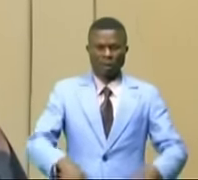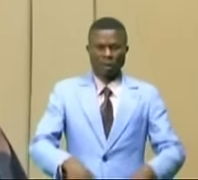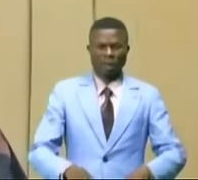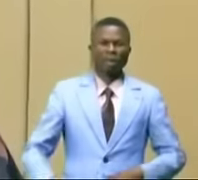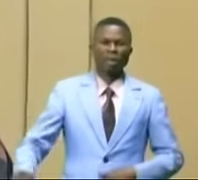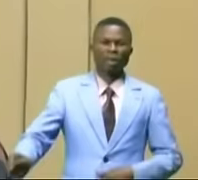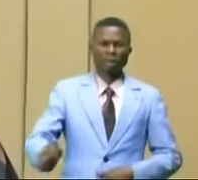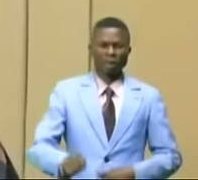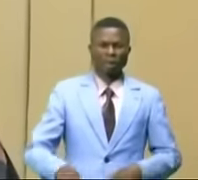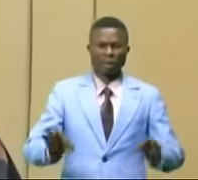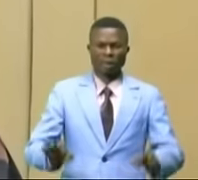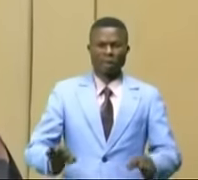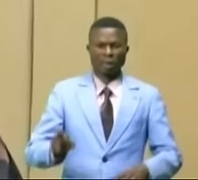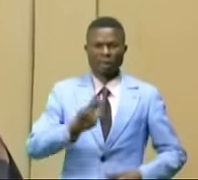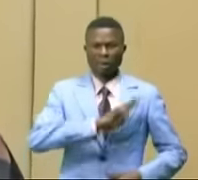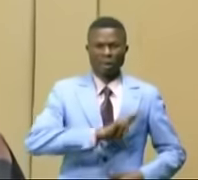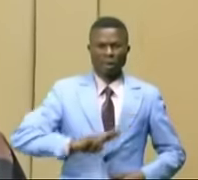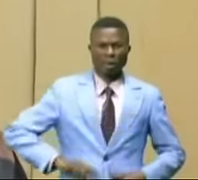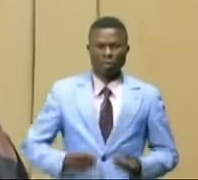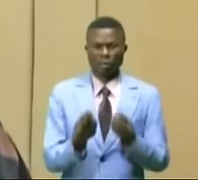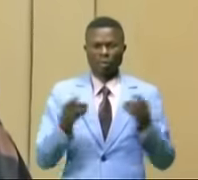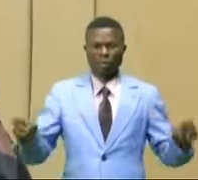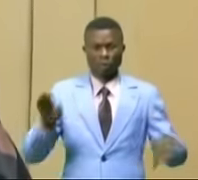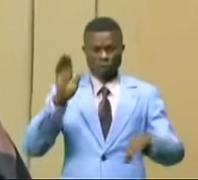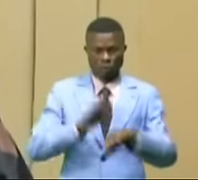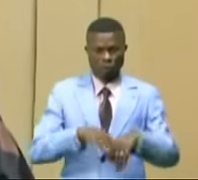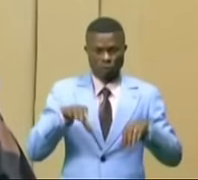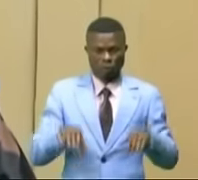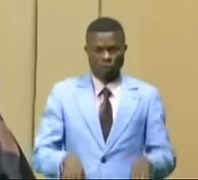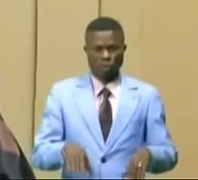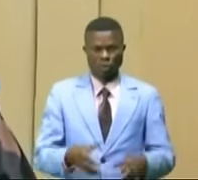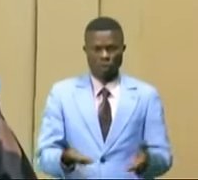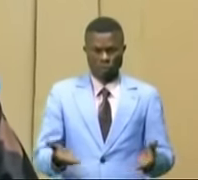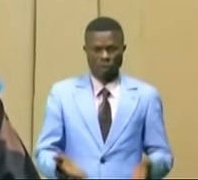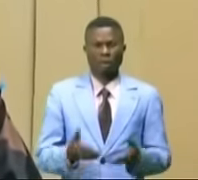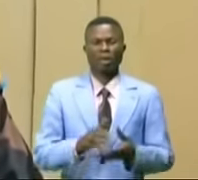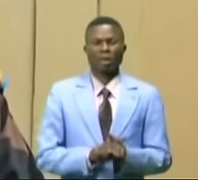territoriales de la République démocratique du Congo